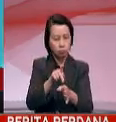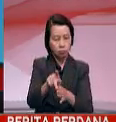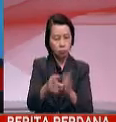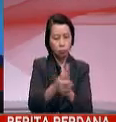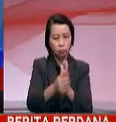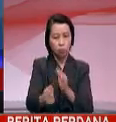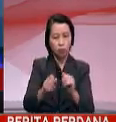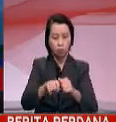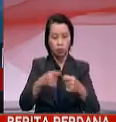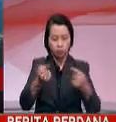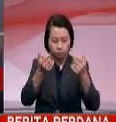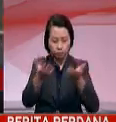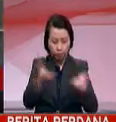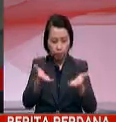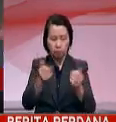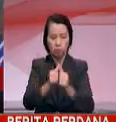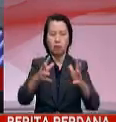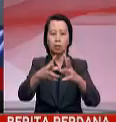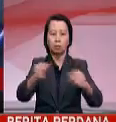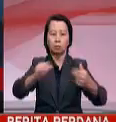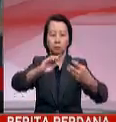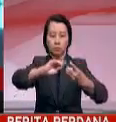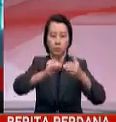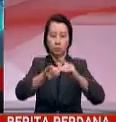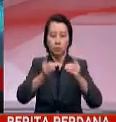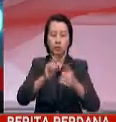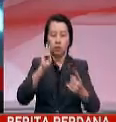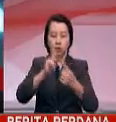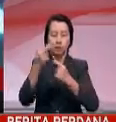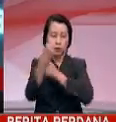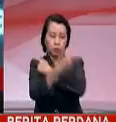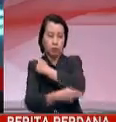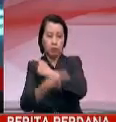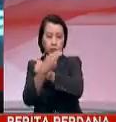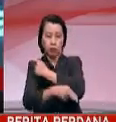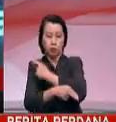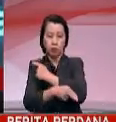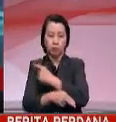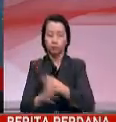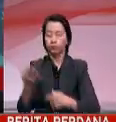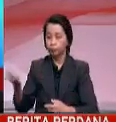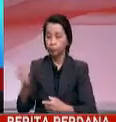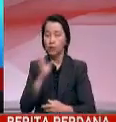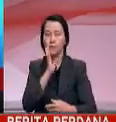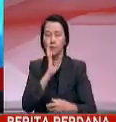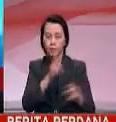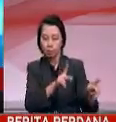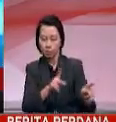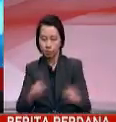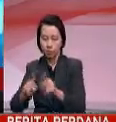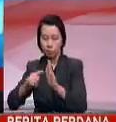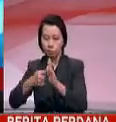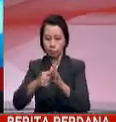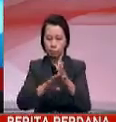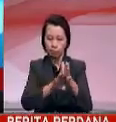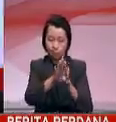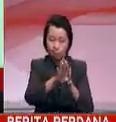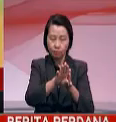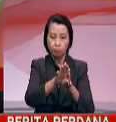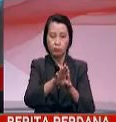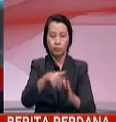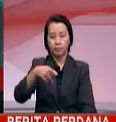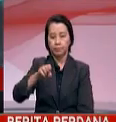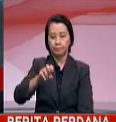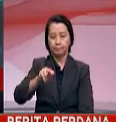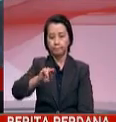selain mempercepat perkhidmatan dan penyelesaian digital kepada negara. Mengulas lanjut, beliau berkata pelan jana semula ekonomi negara